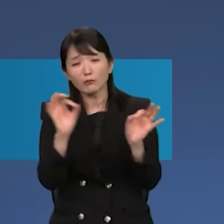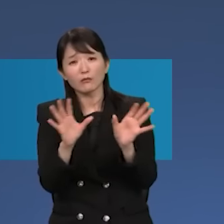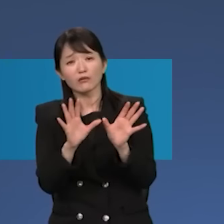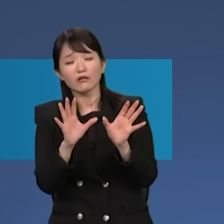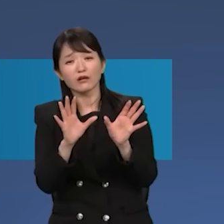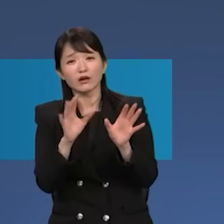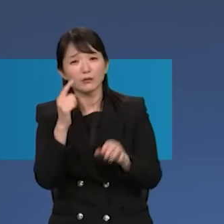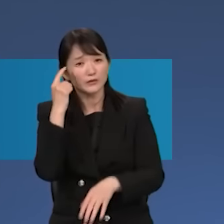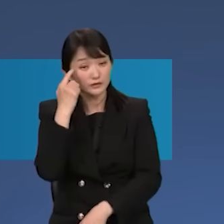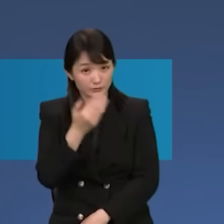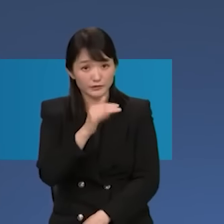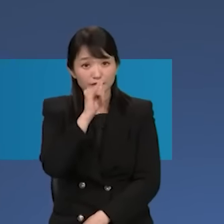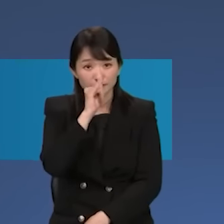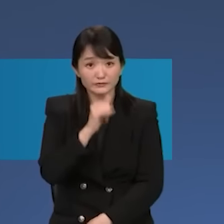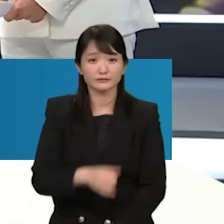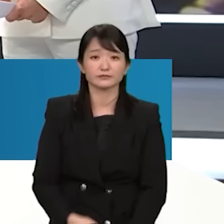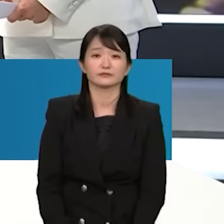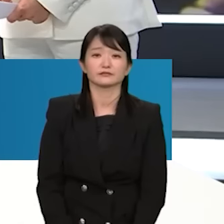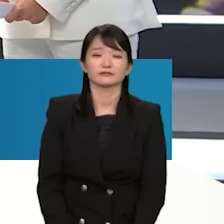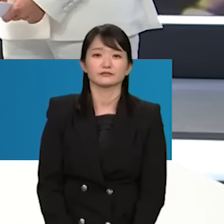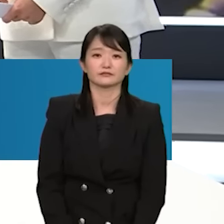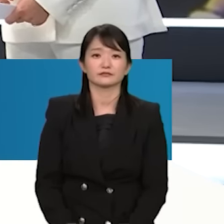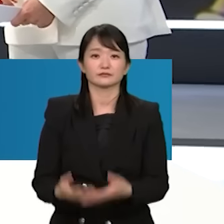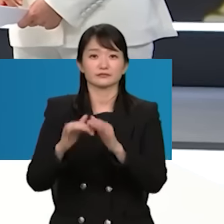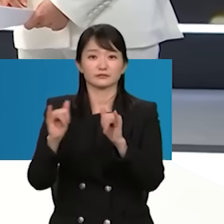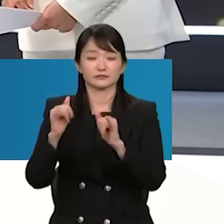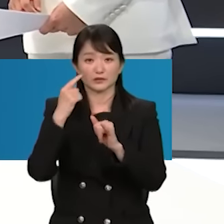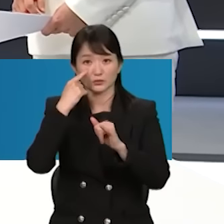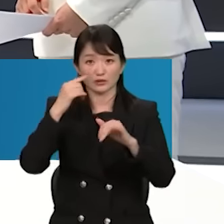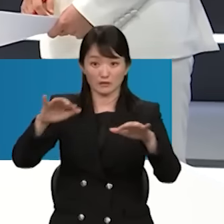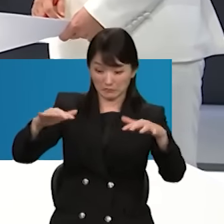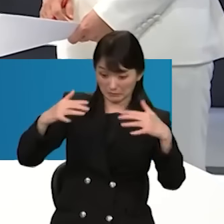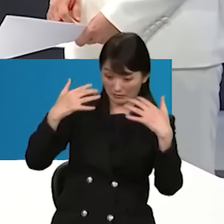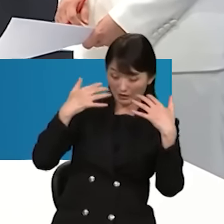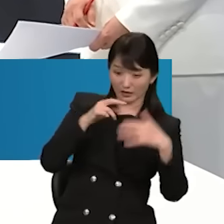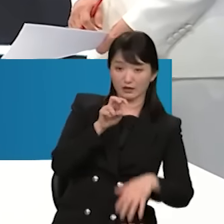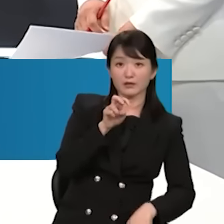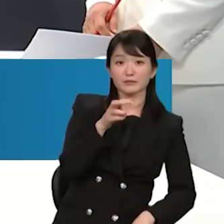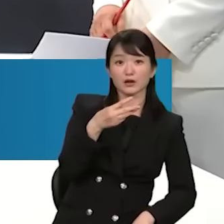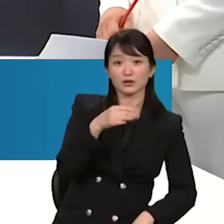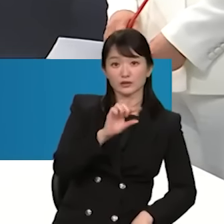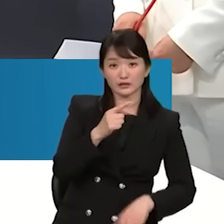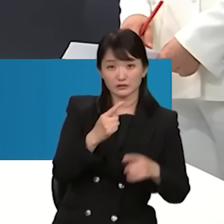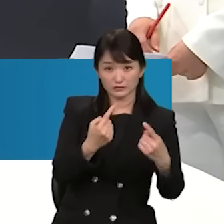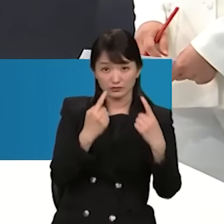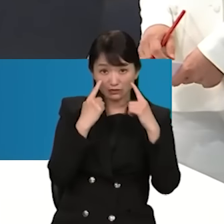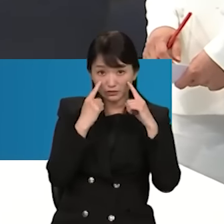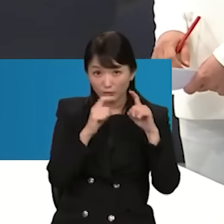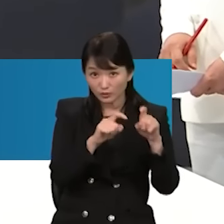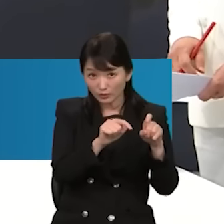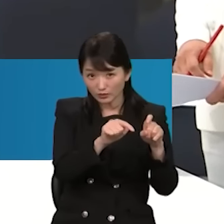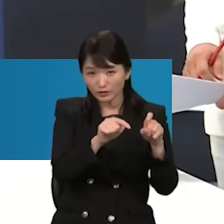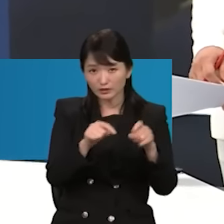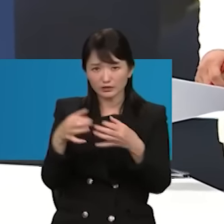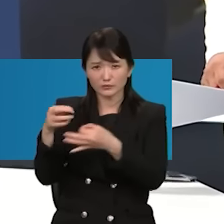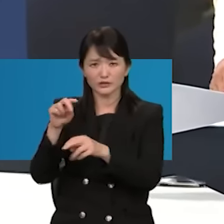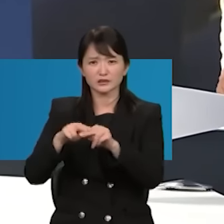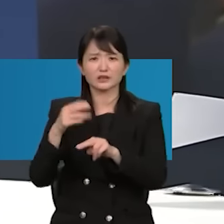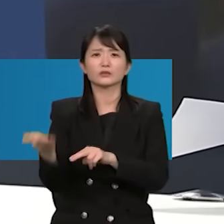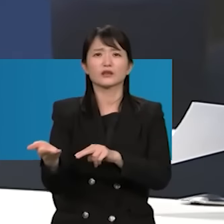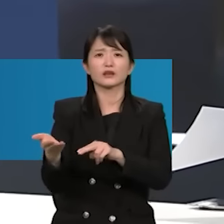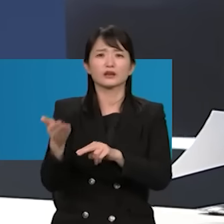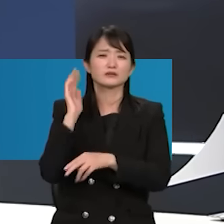의아해하는 질문까지 나왔습니다. 국민 이목이 집중된 명태균 씨 의혹과 관련해 김영선 좀 해주라는